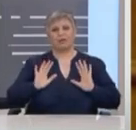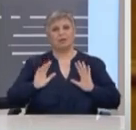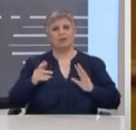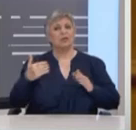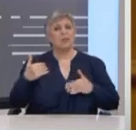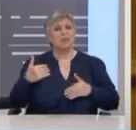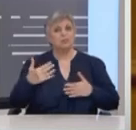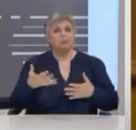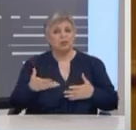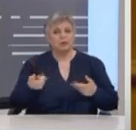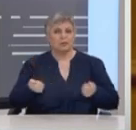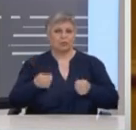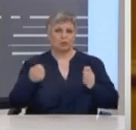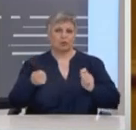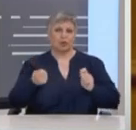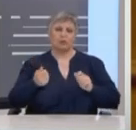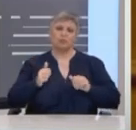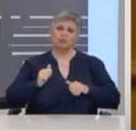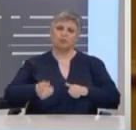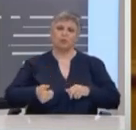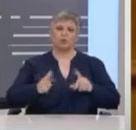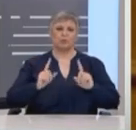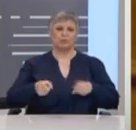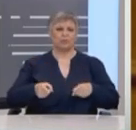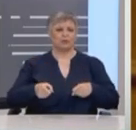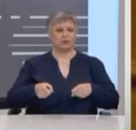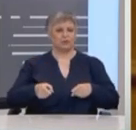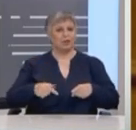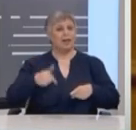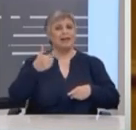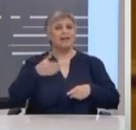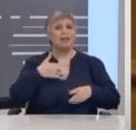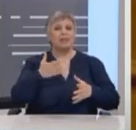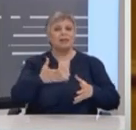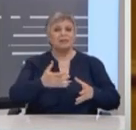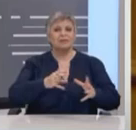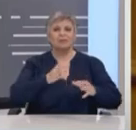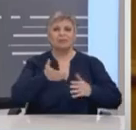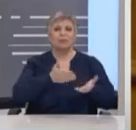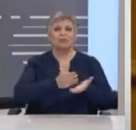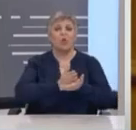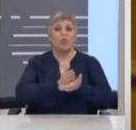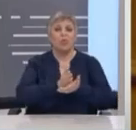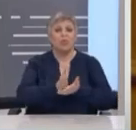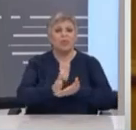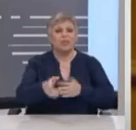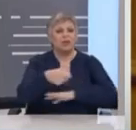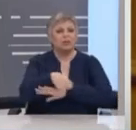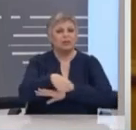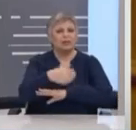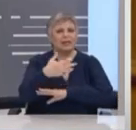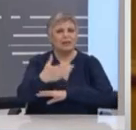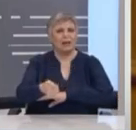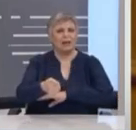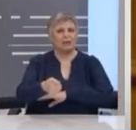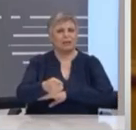τα δικαιώματα που απορρέουν από το διεθνές δίκαιο και το δίκαιο της θάλασσας. Νομίζω